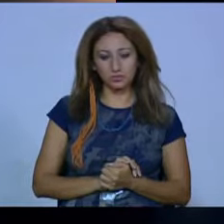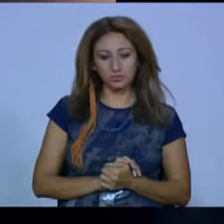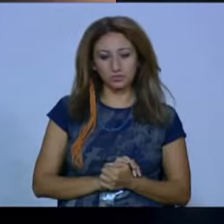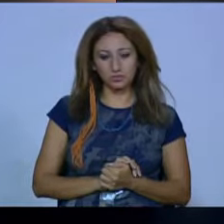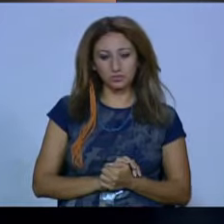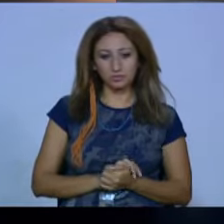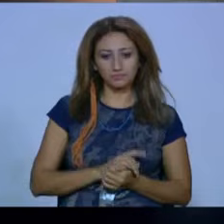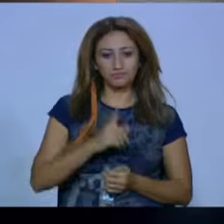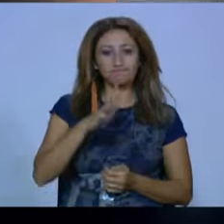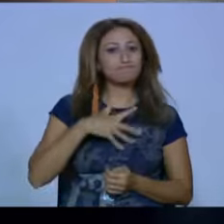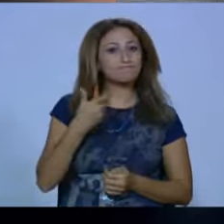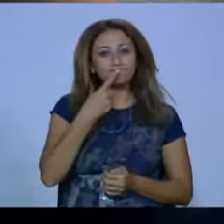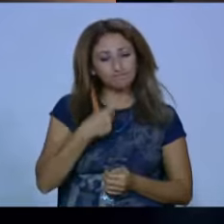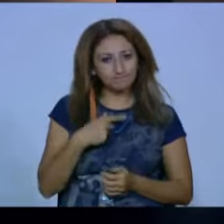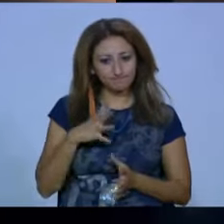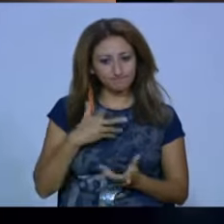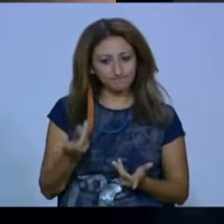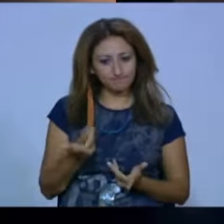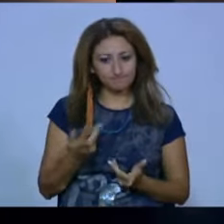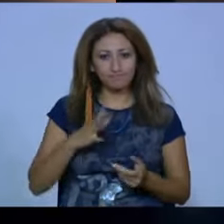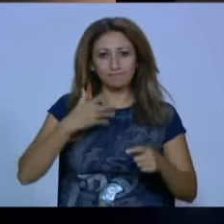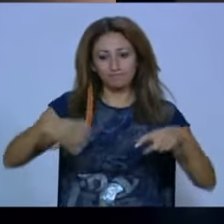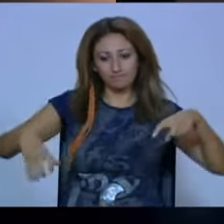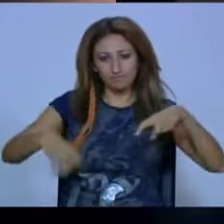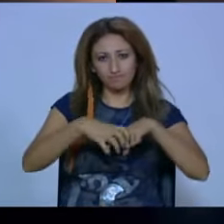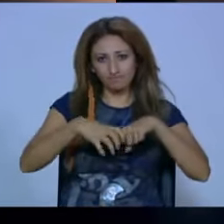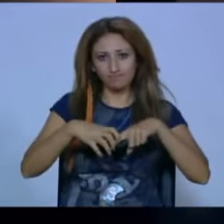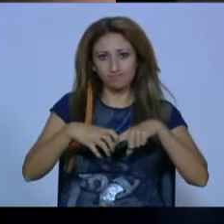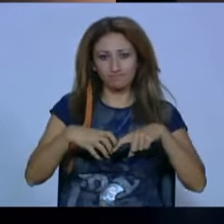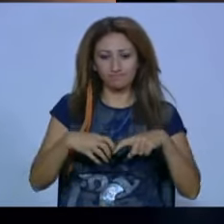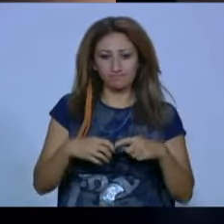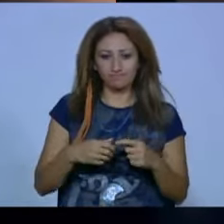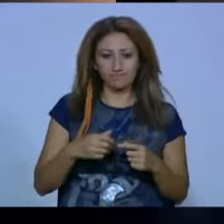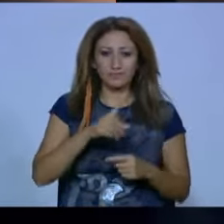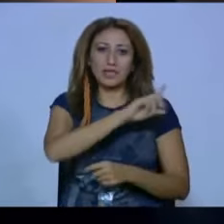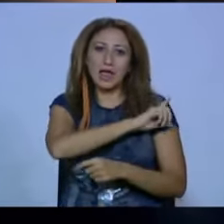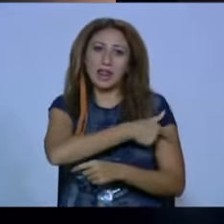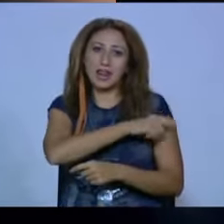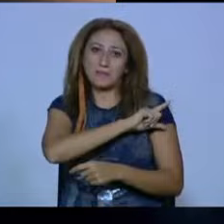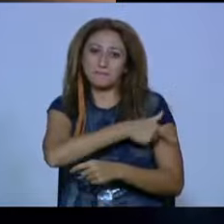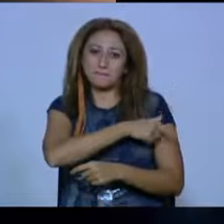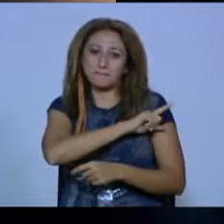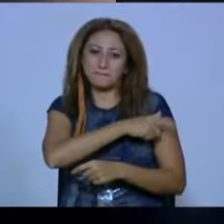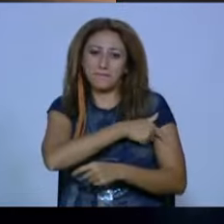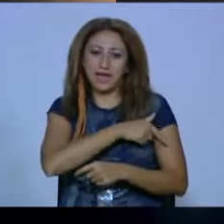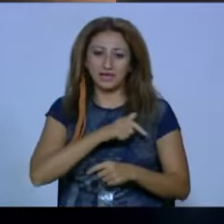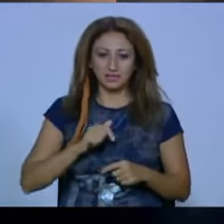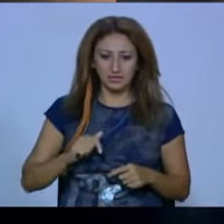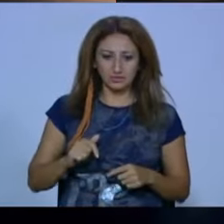دلوقتي انت محتاج ايه؟ نفسي في طرف صناعي الماني فيها هيدروليك وفيه متحرك.